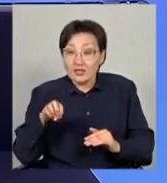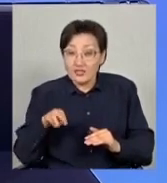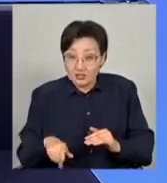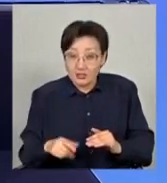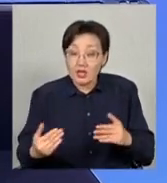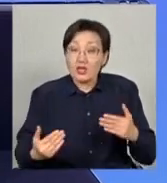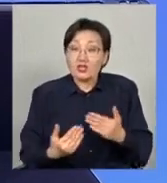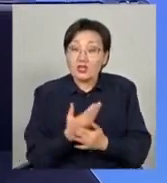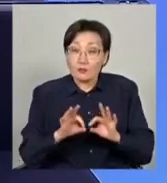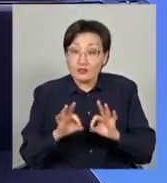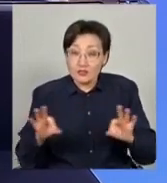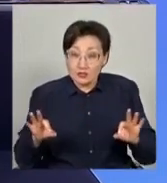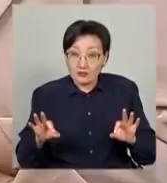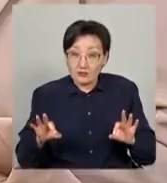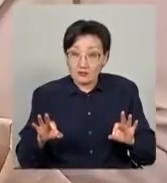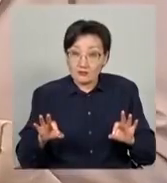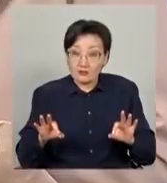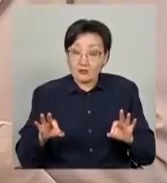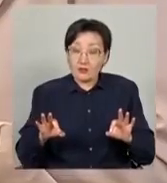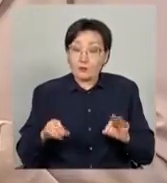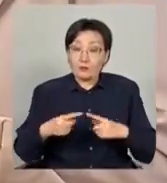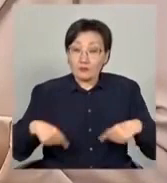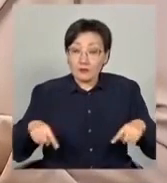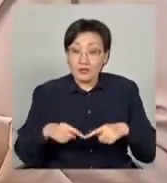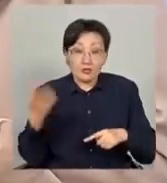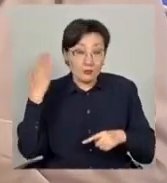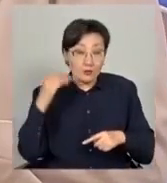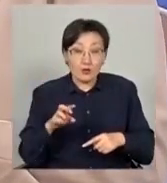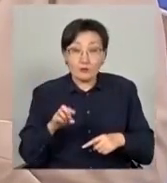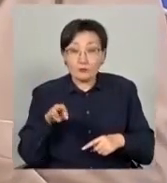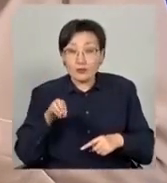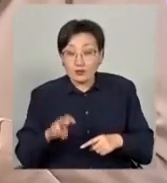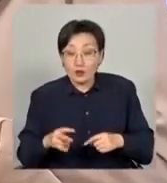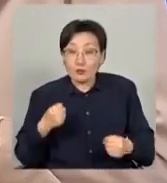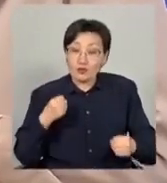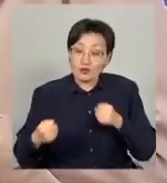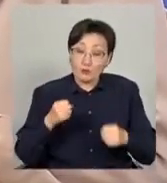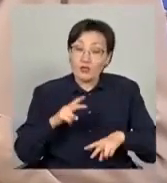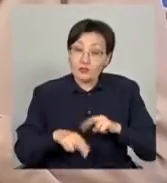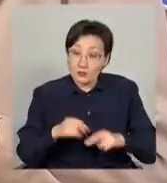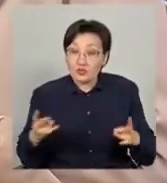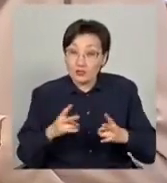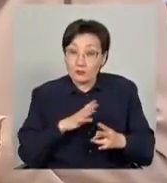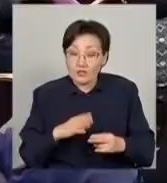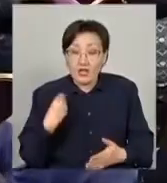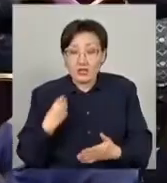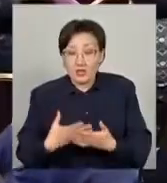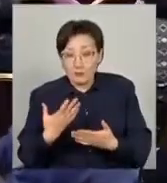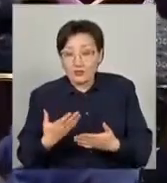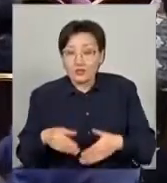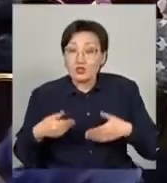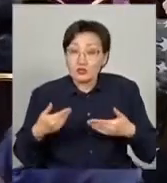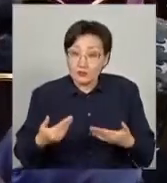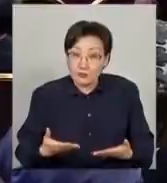Жаңа жерін алған тұрғын станцияны қойды. Бүгін алдында бетонный укреплениемен істеу керек еді. Ол қымбаттау соған қараған